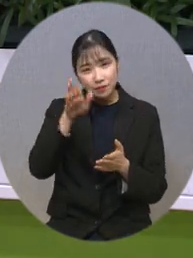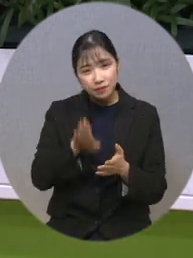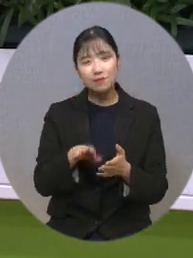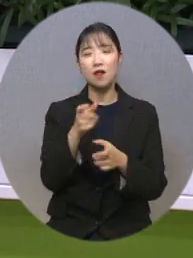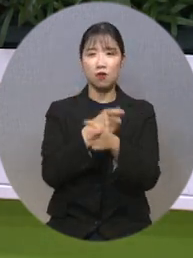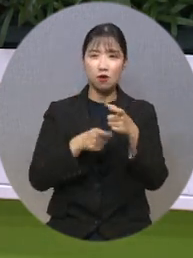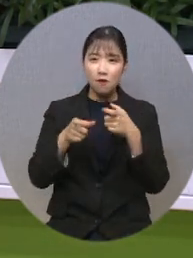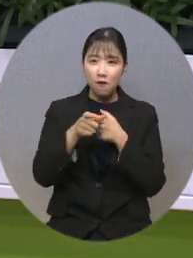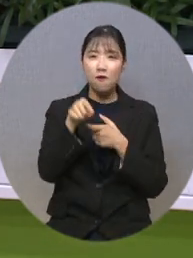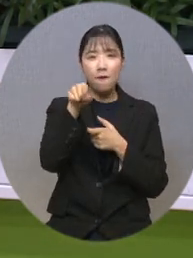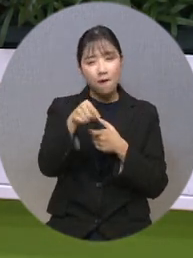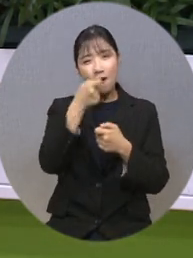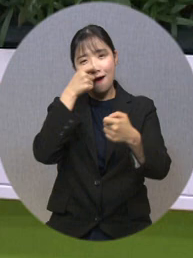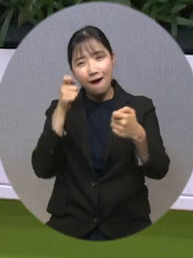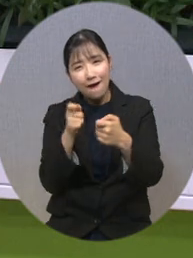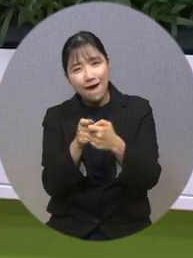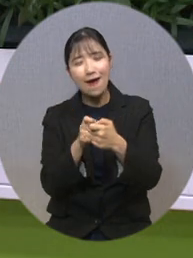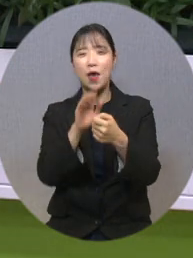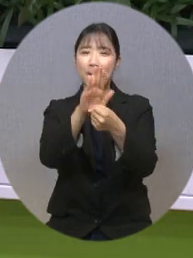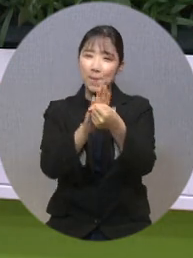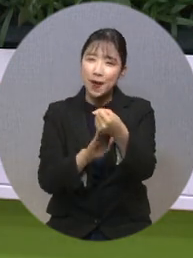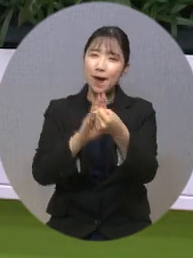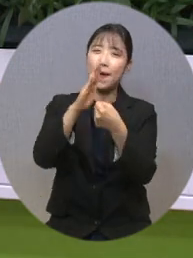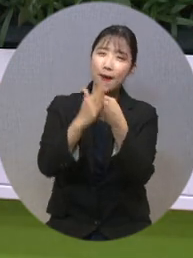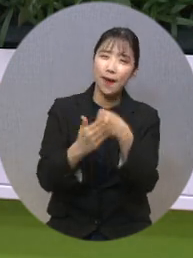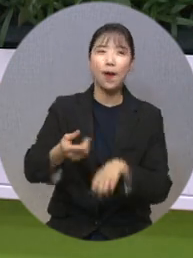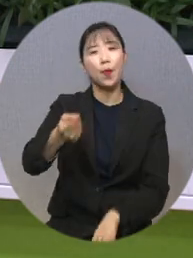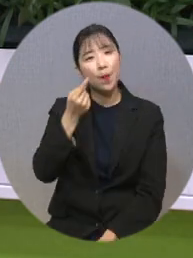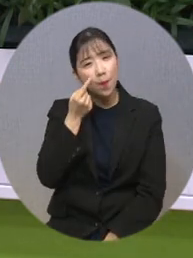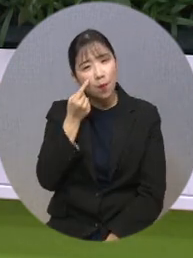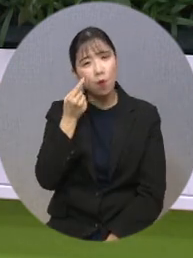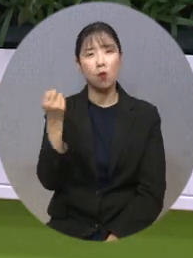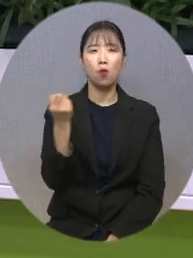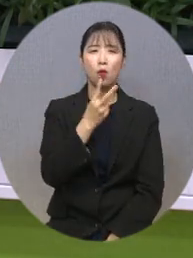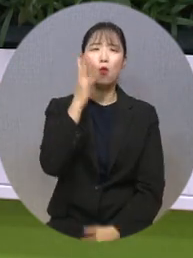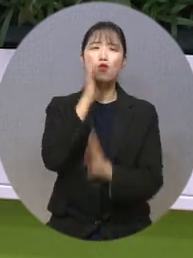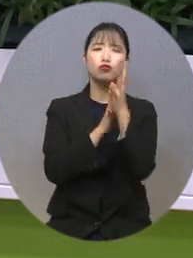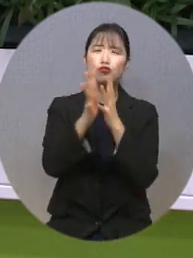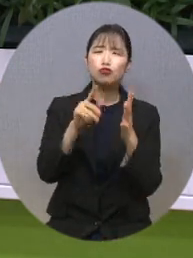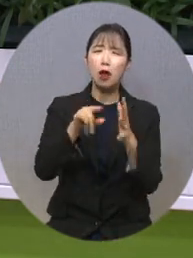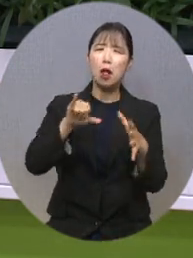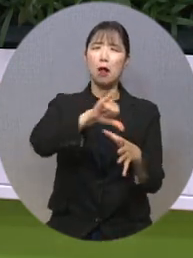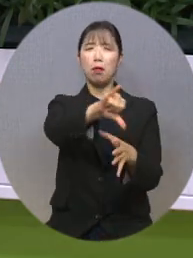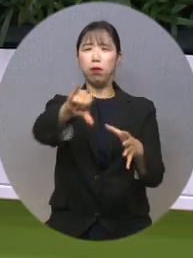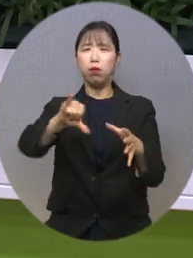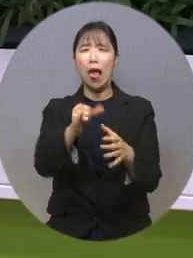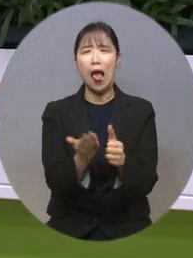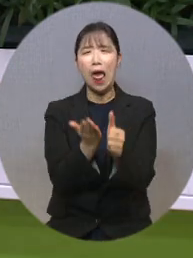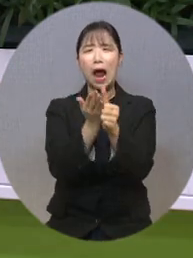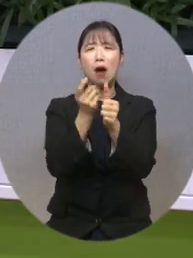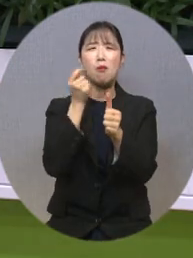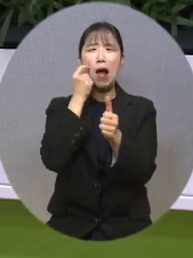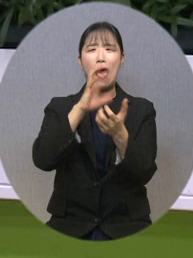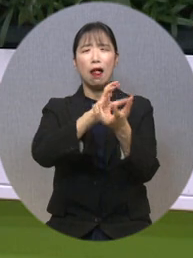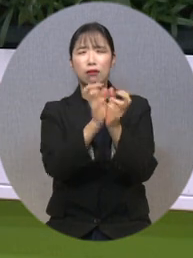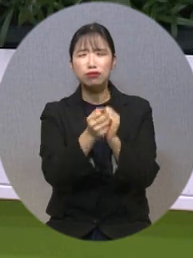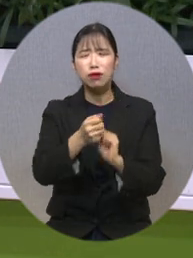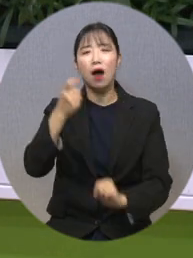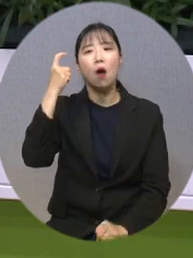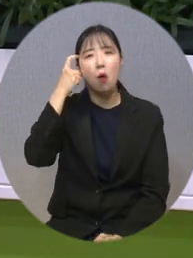가까이 가서 한번 만져보시고 어떤 식물들이 왜 죽었는지 한번 주변을